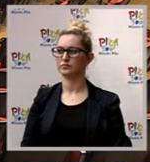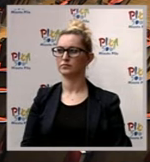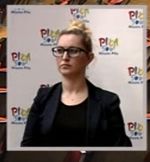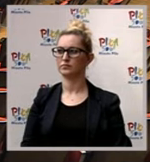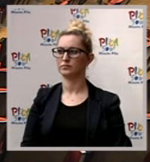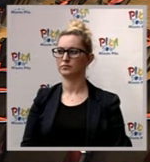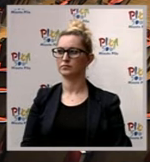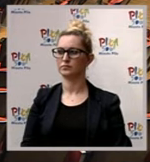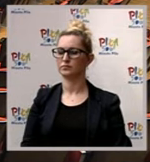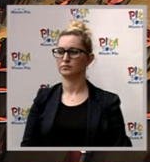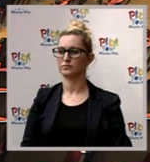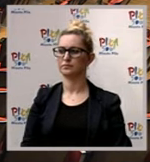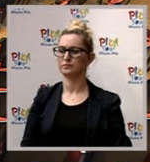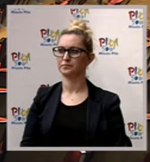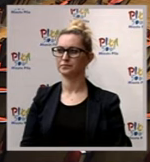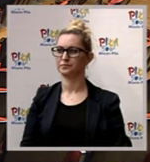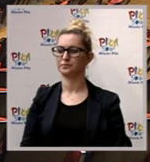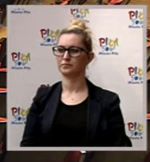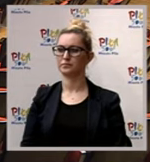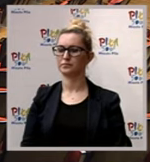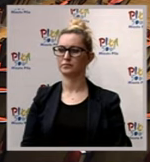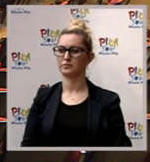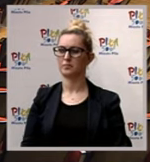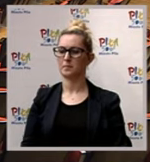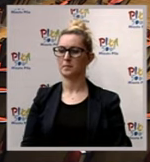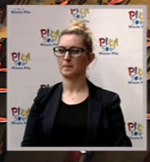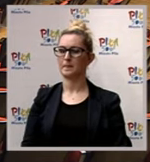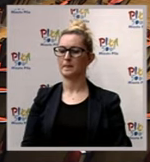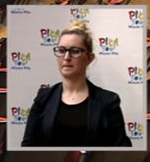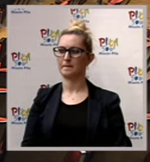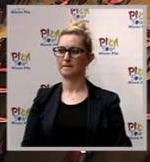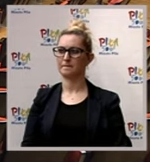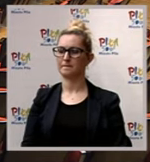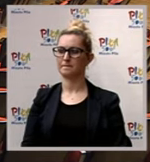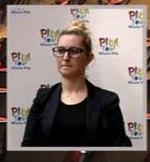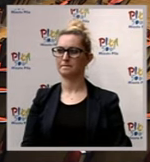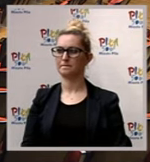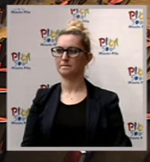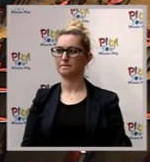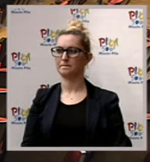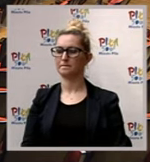przeszła. Gdzie to jest? Kamińska Lech reszta przeszła. I tu są protokoły, tak? Po kolei.